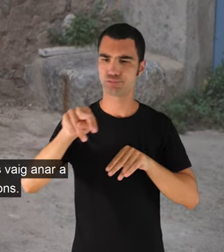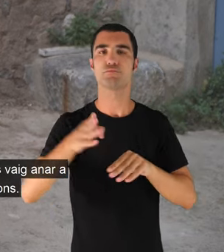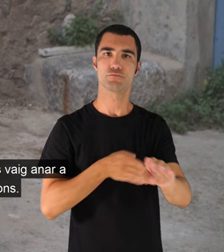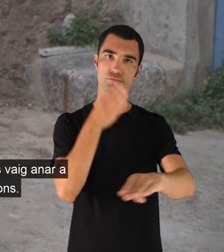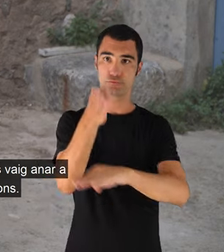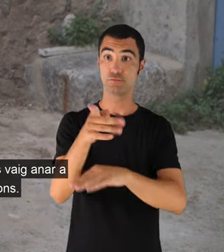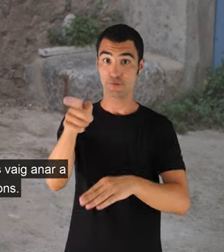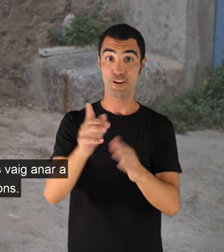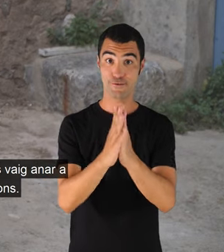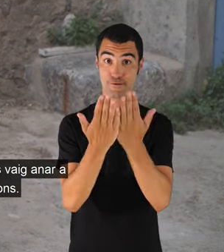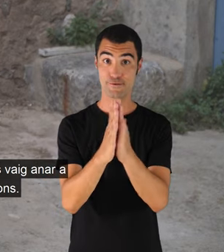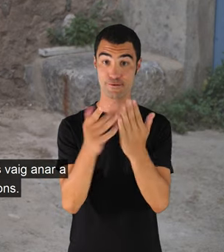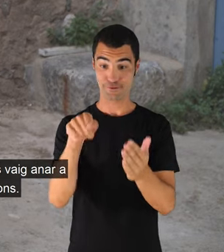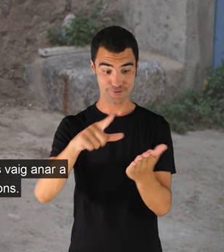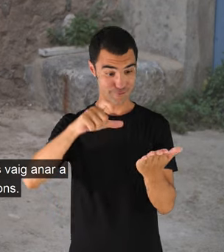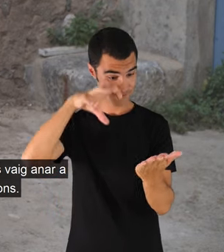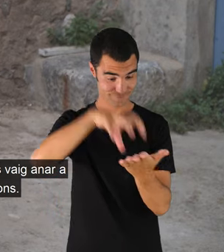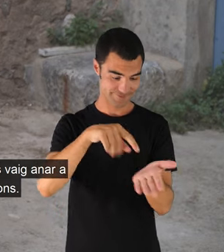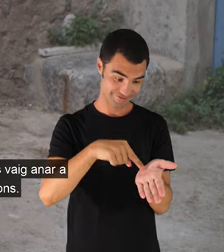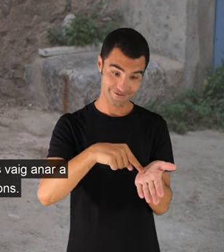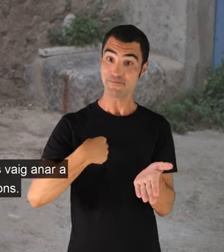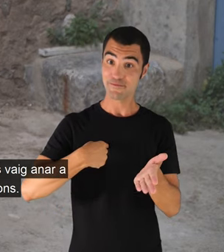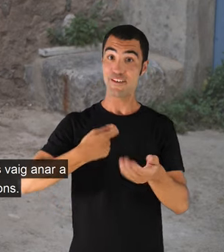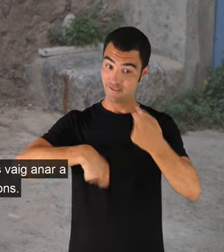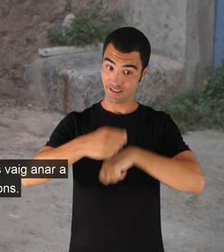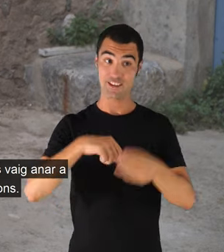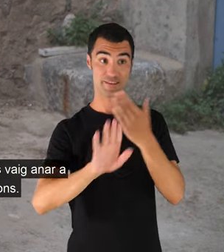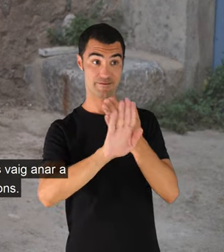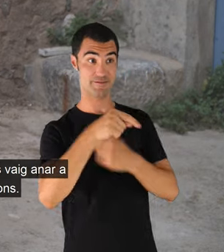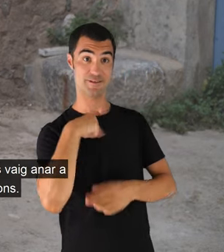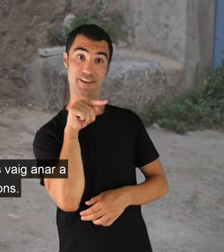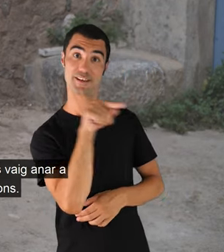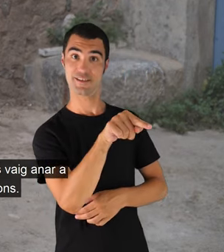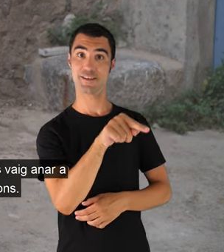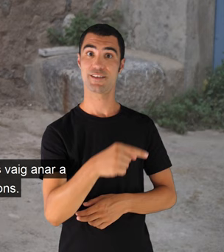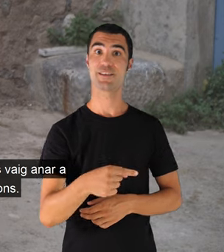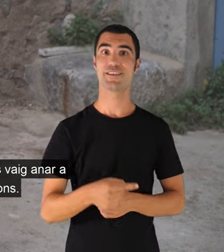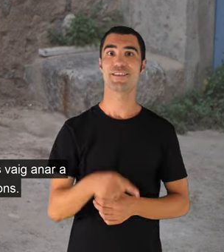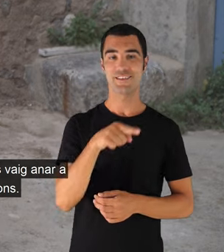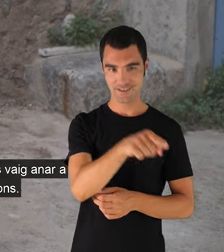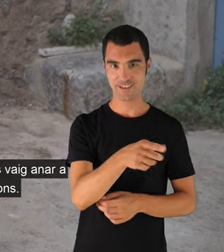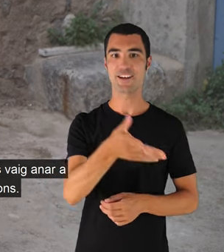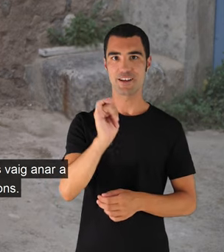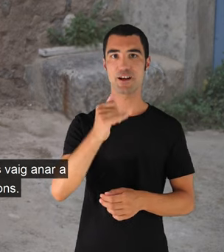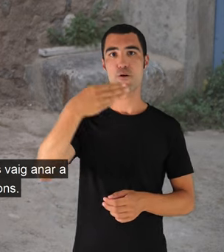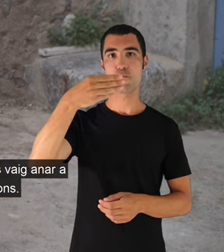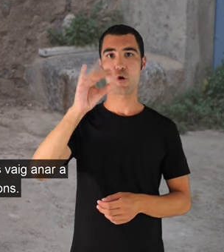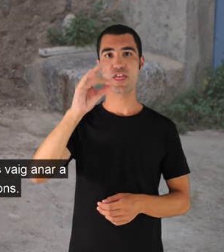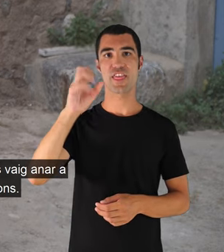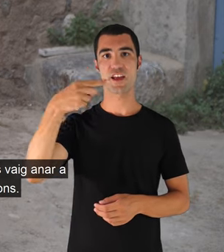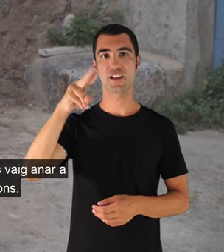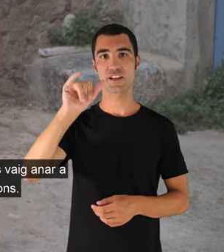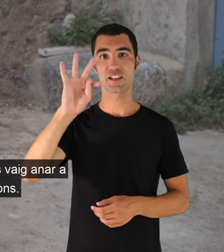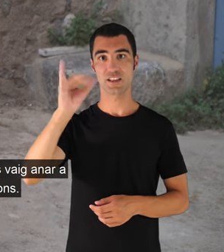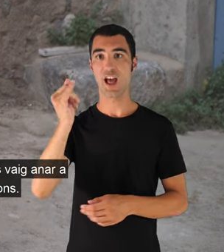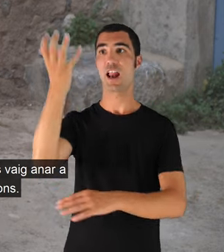teniu en el llibre, aquesta està feta davant d'aquesta tenda. que estaven allà a la bodeguita i tot allà, allà a torre,